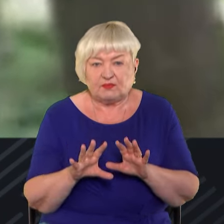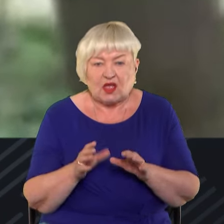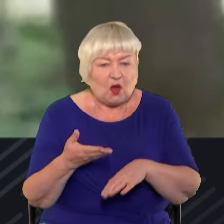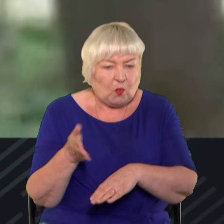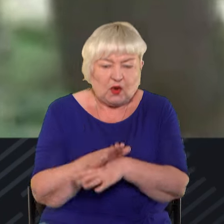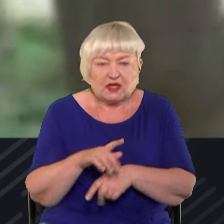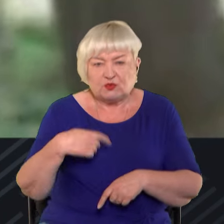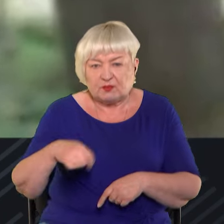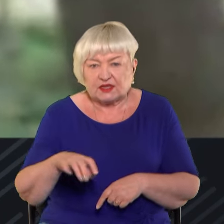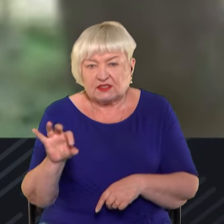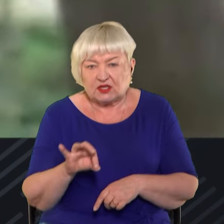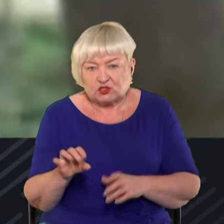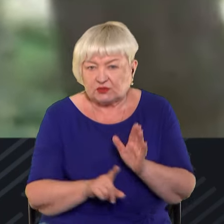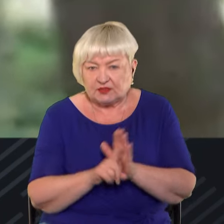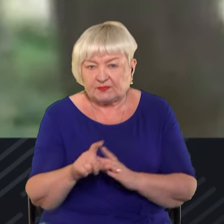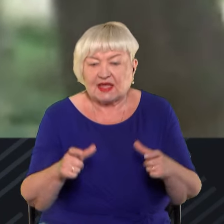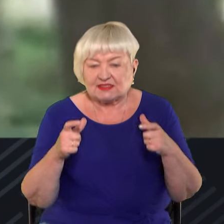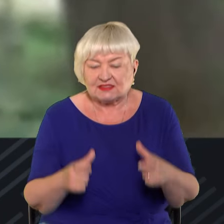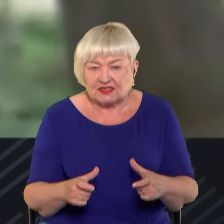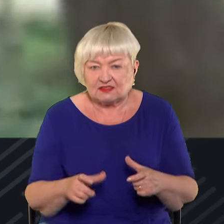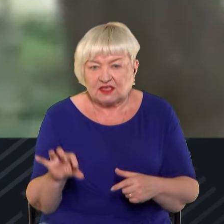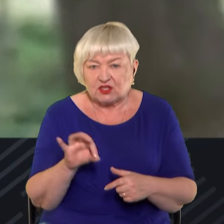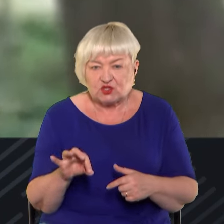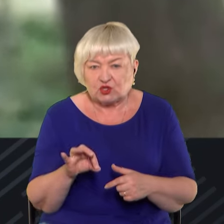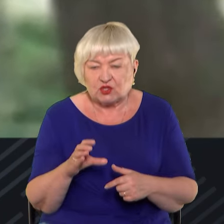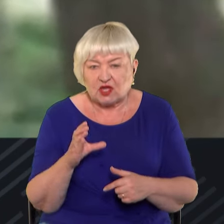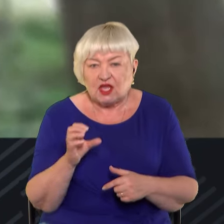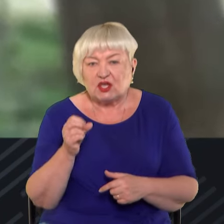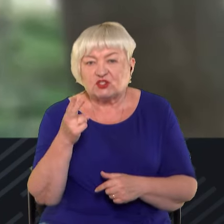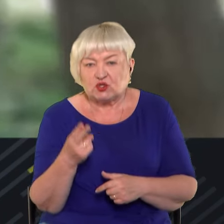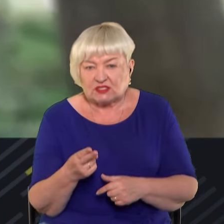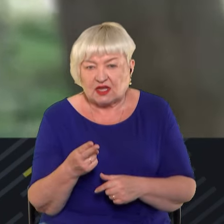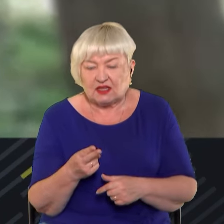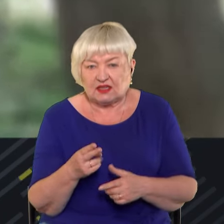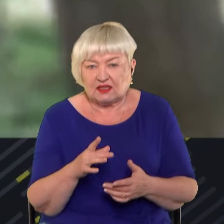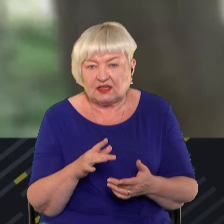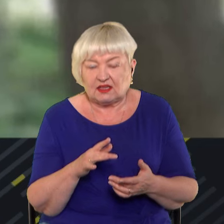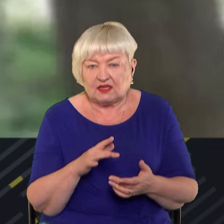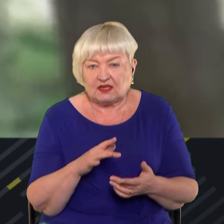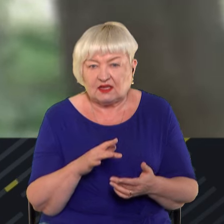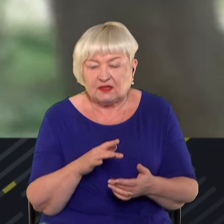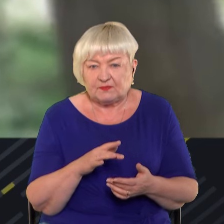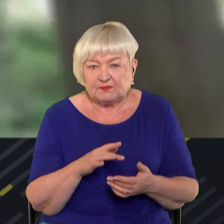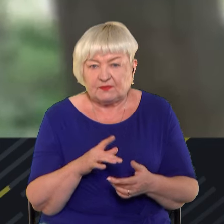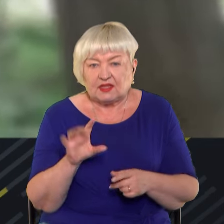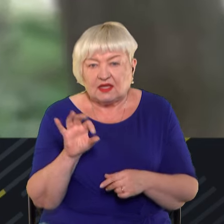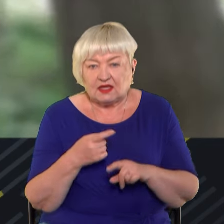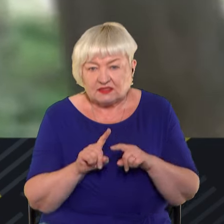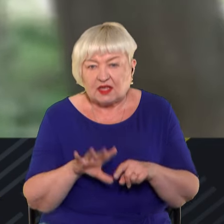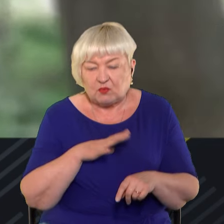введення санкцій до певних соціальних платформ. І це було застосовано в 2017 році щодо Однокласників